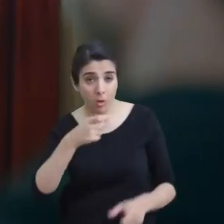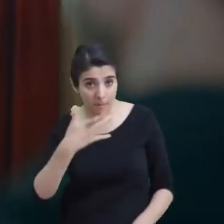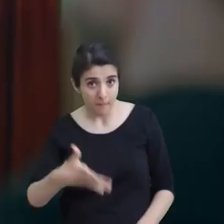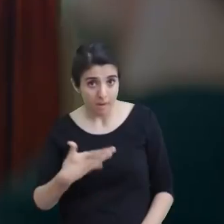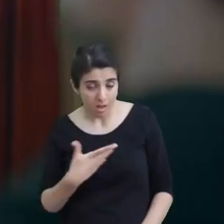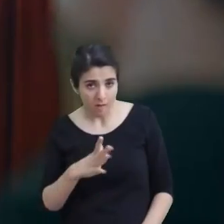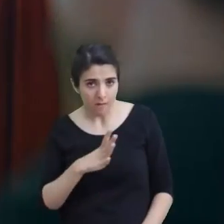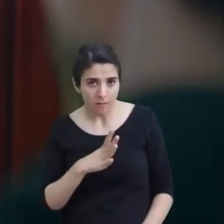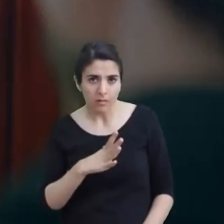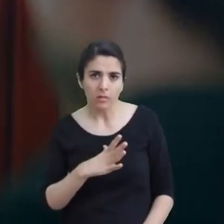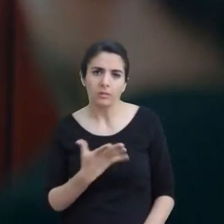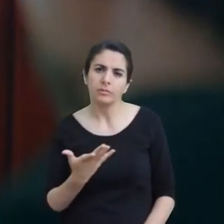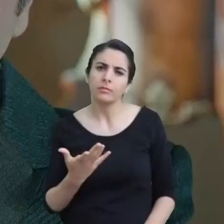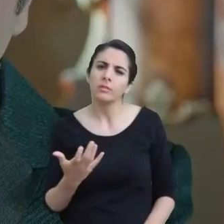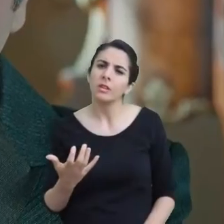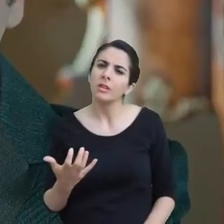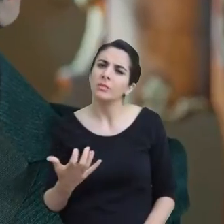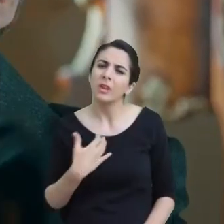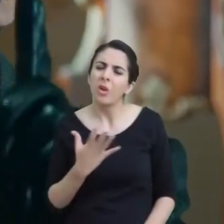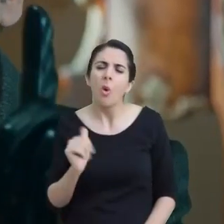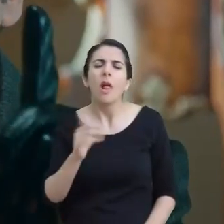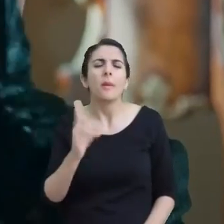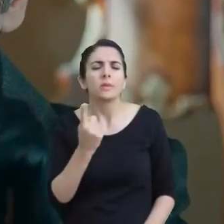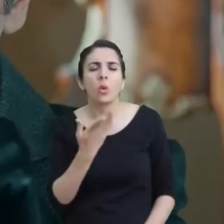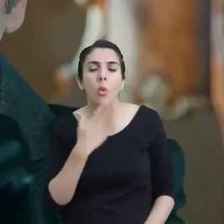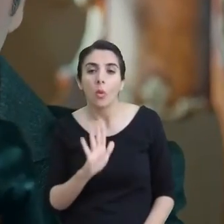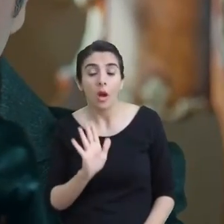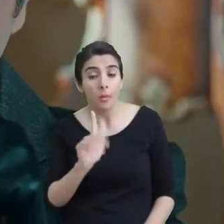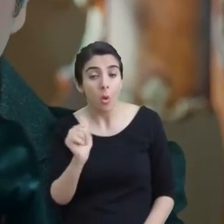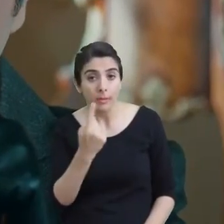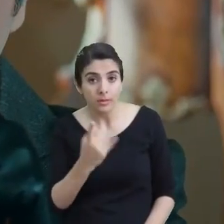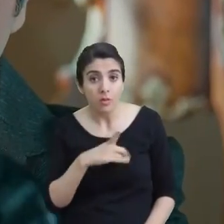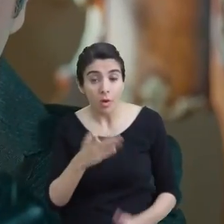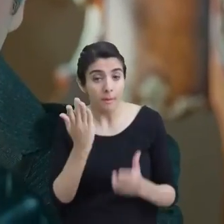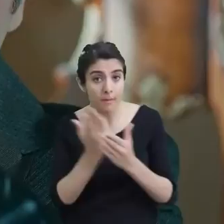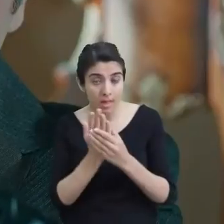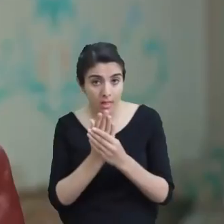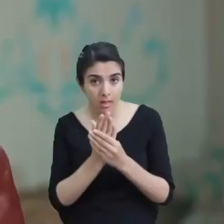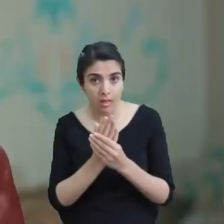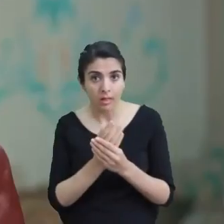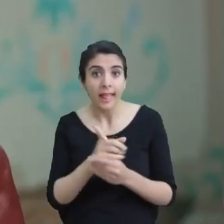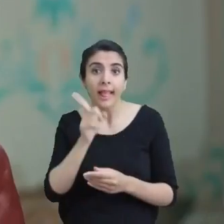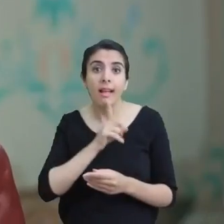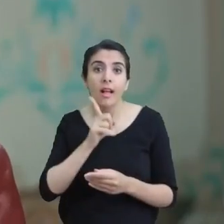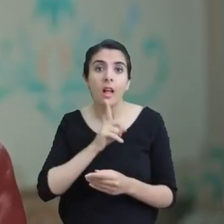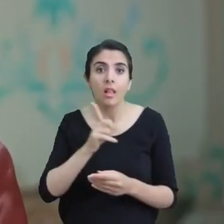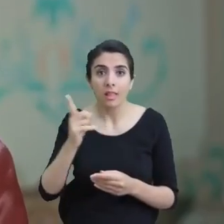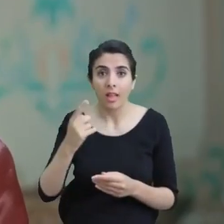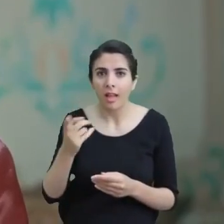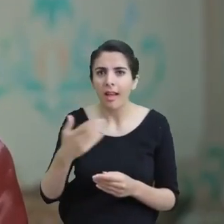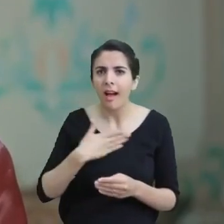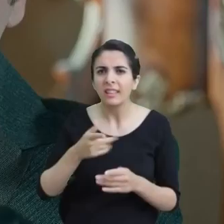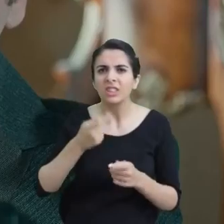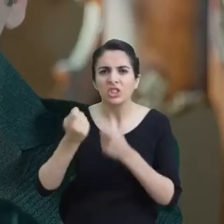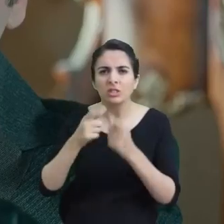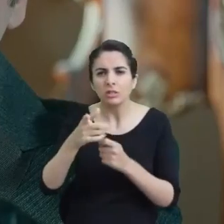bulduğunu merak ediyorsunuzdur. Londra'daki kaynaklarımdan değilim ama o önemli değil. Önemli olan bu belgeler İngiltere'den gemileri